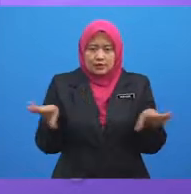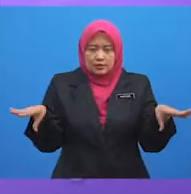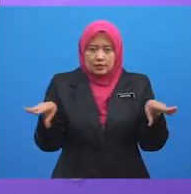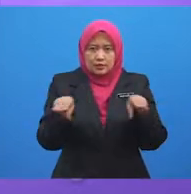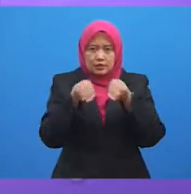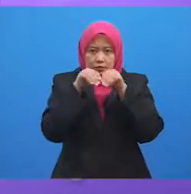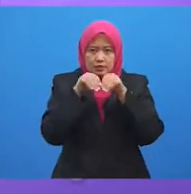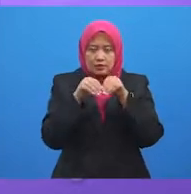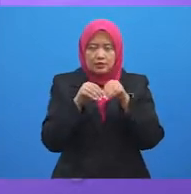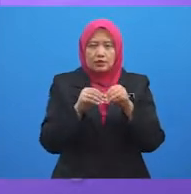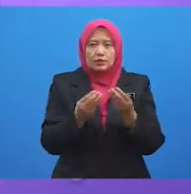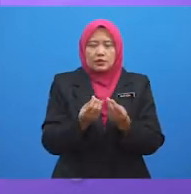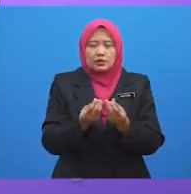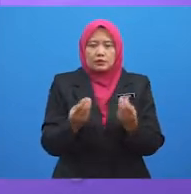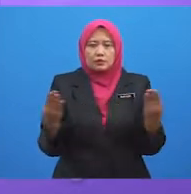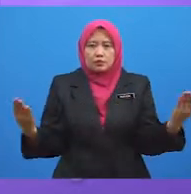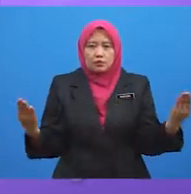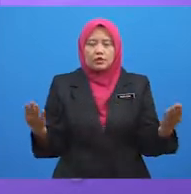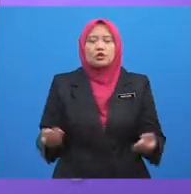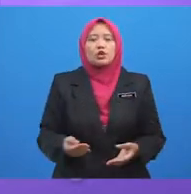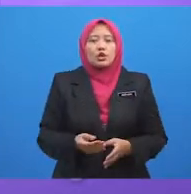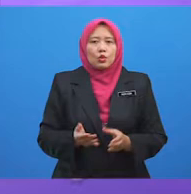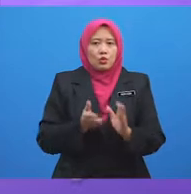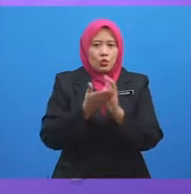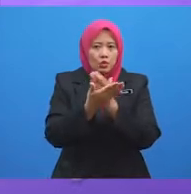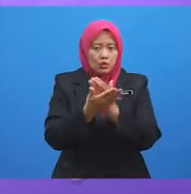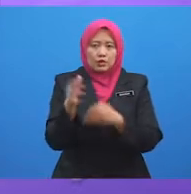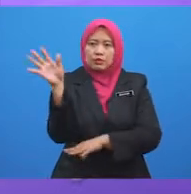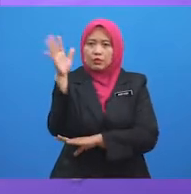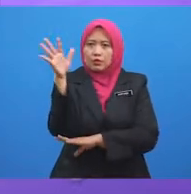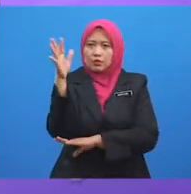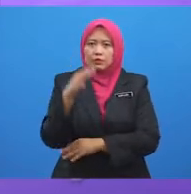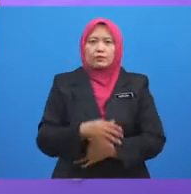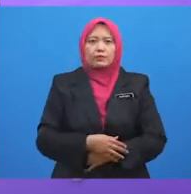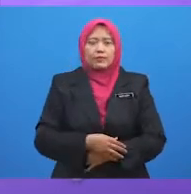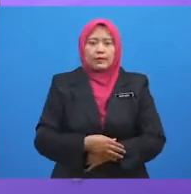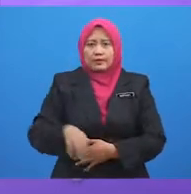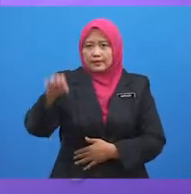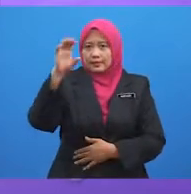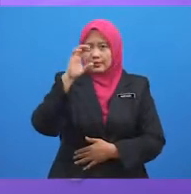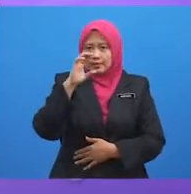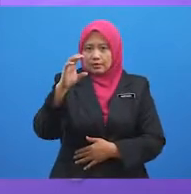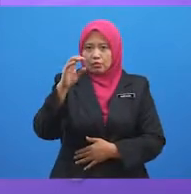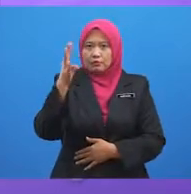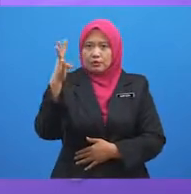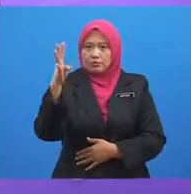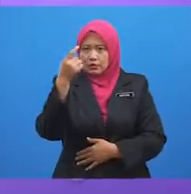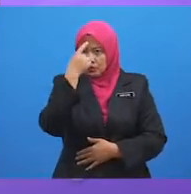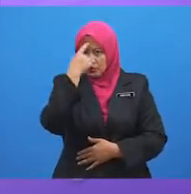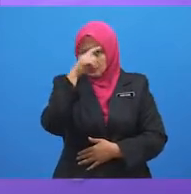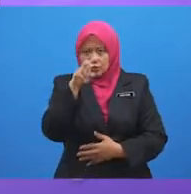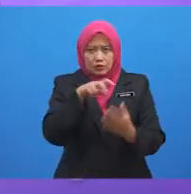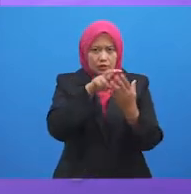penyerapan baja oleh tumbuh-tumbuhan. Karbon 14 digunakan untuk